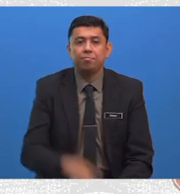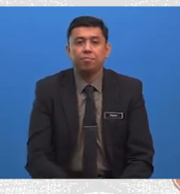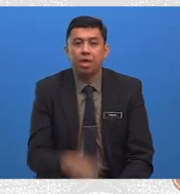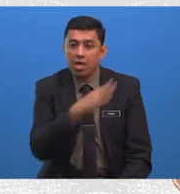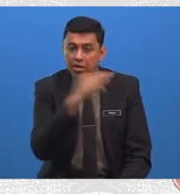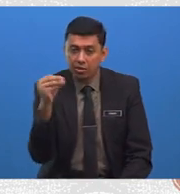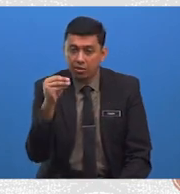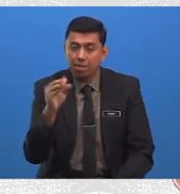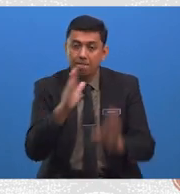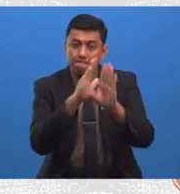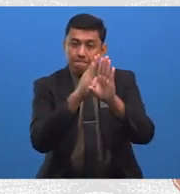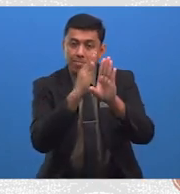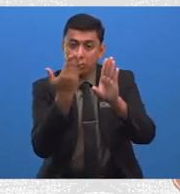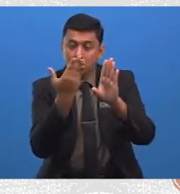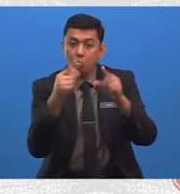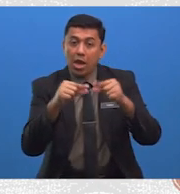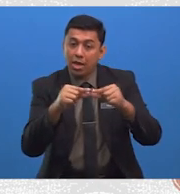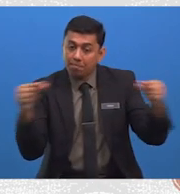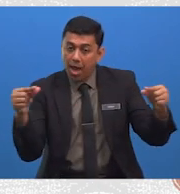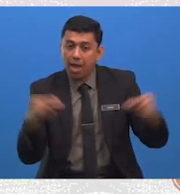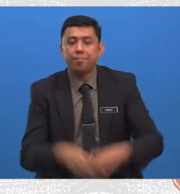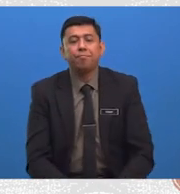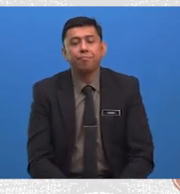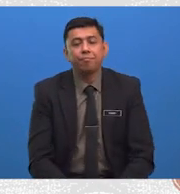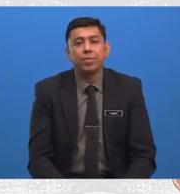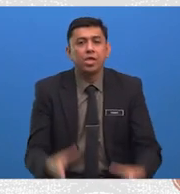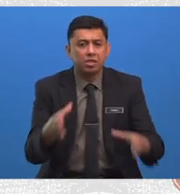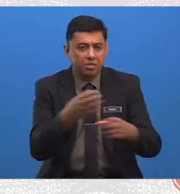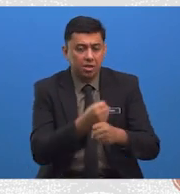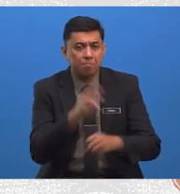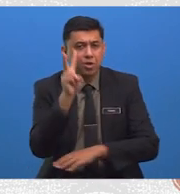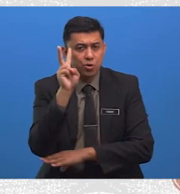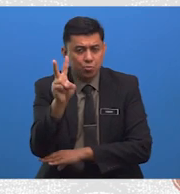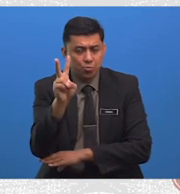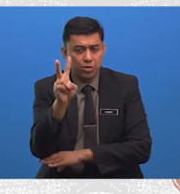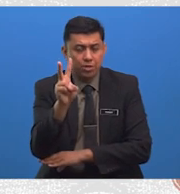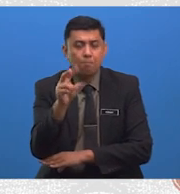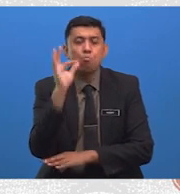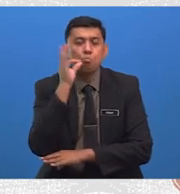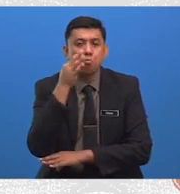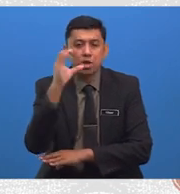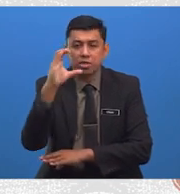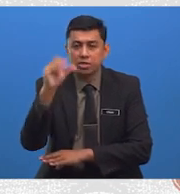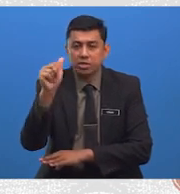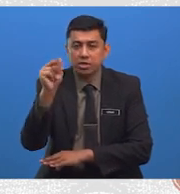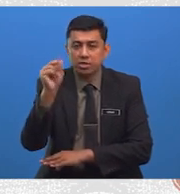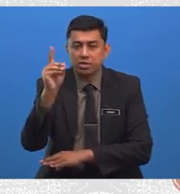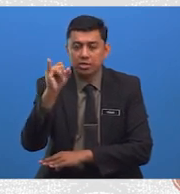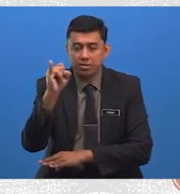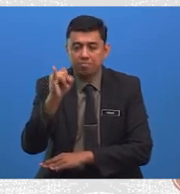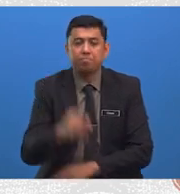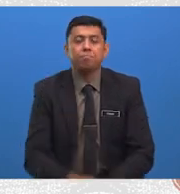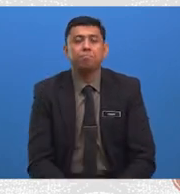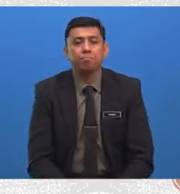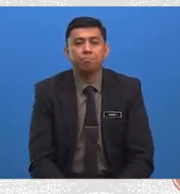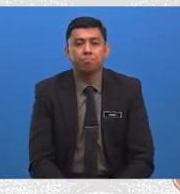dan pintu gerbang. Terdapat dua buah candi yang terkenal dalam Kerajaan Majapahit,